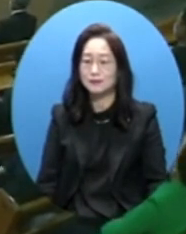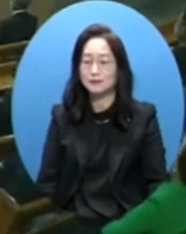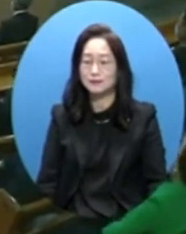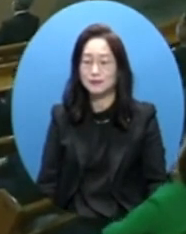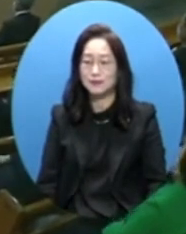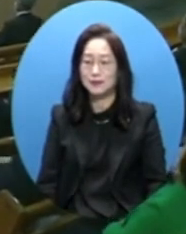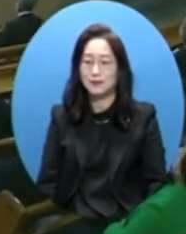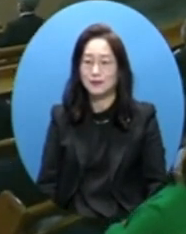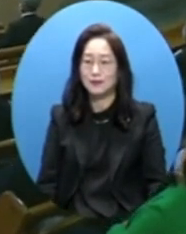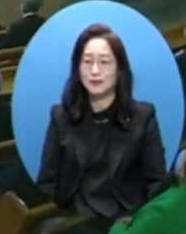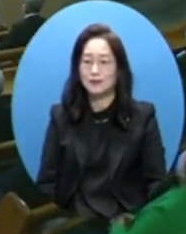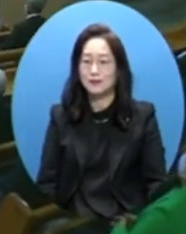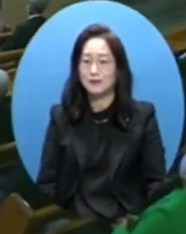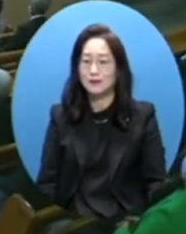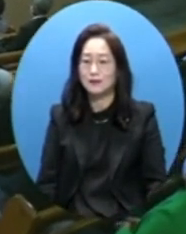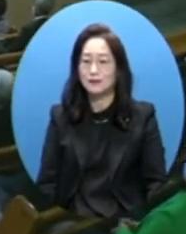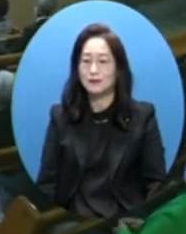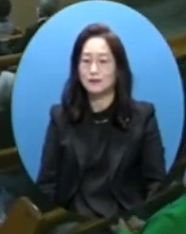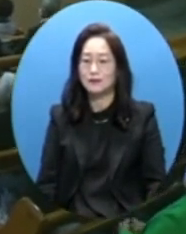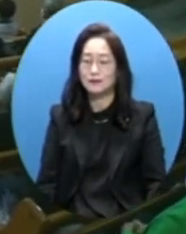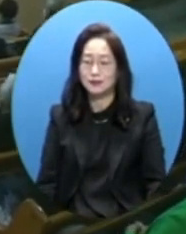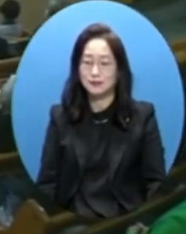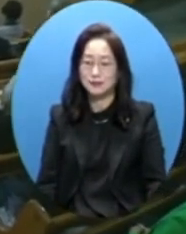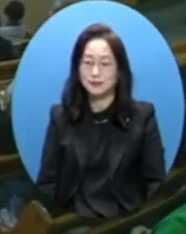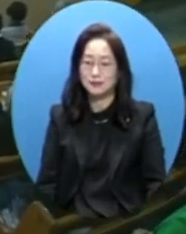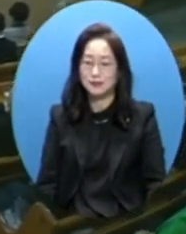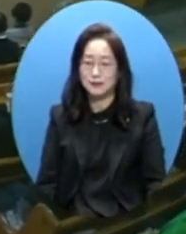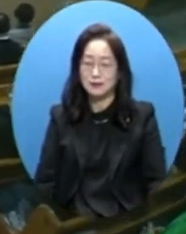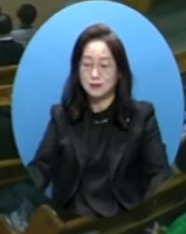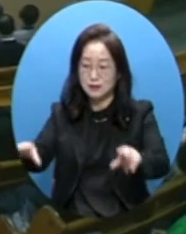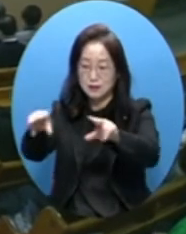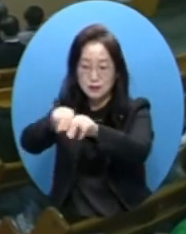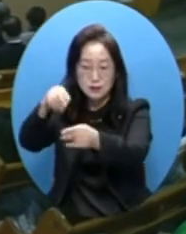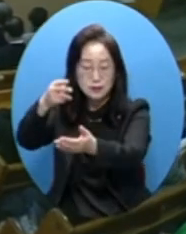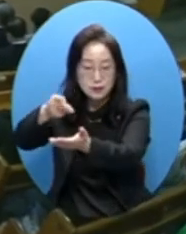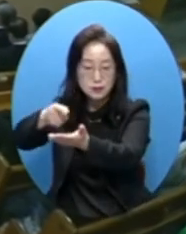그래서 이 총독이